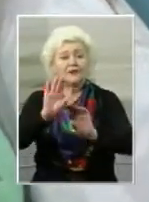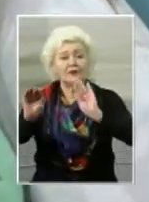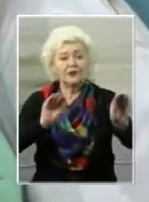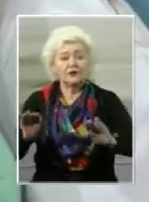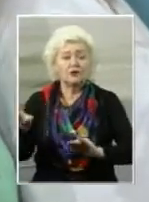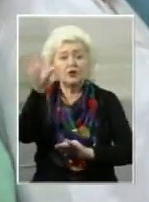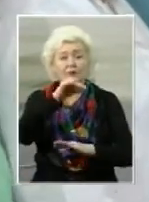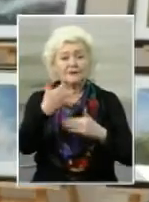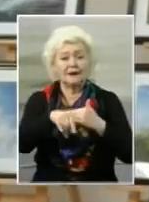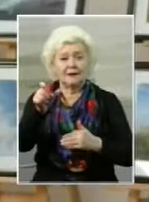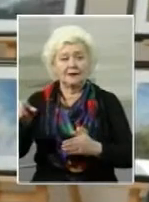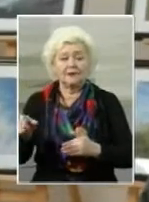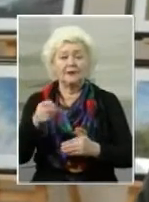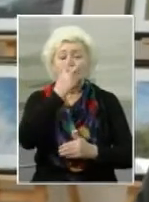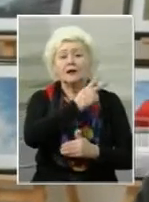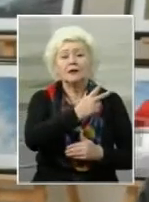можуть усі херсонці.